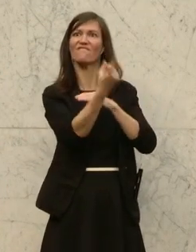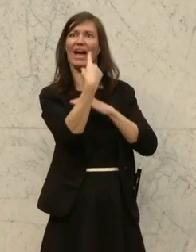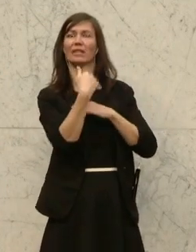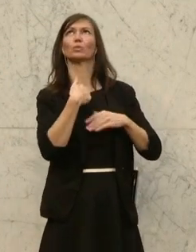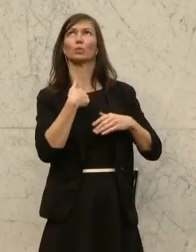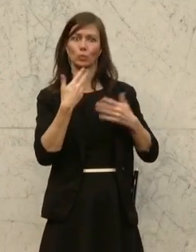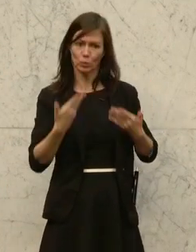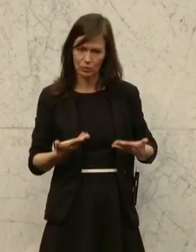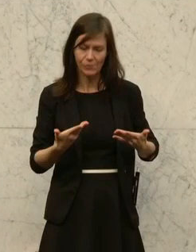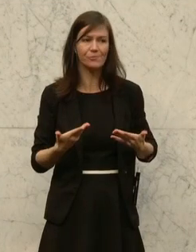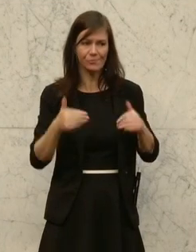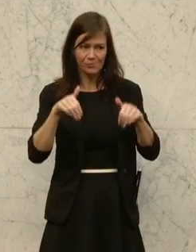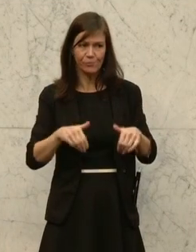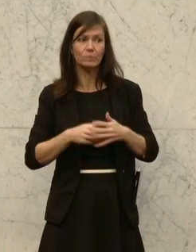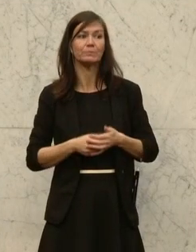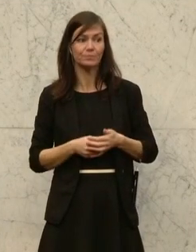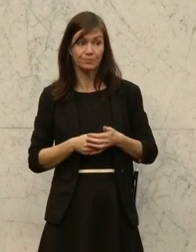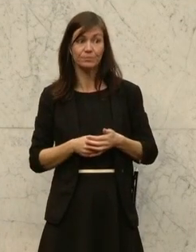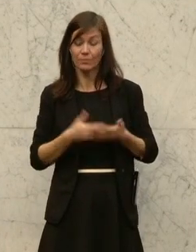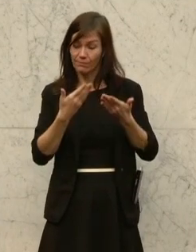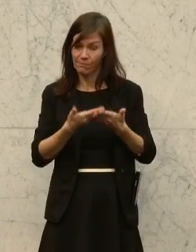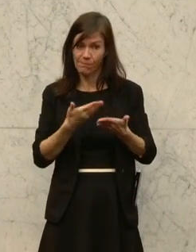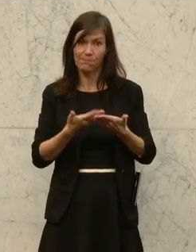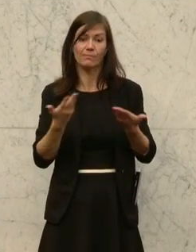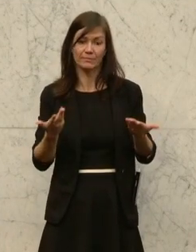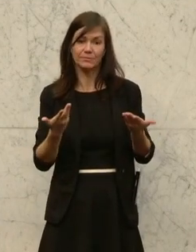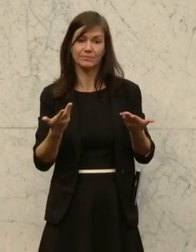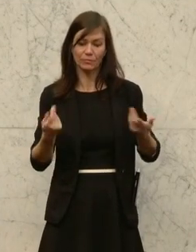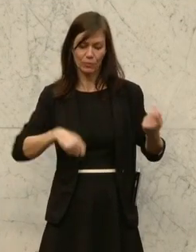auch im Zuge dieser Debatte rund um die